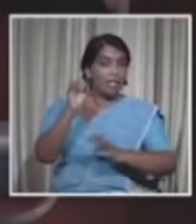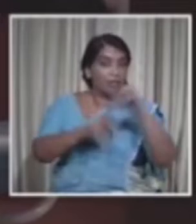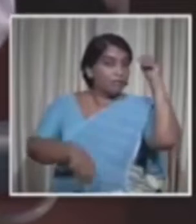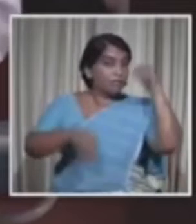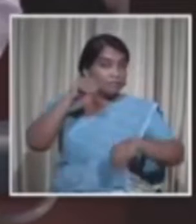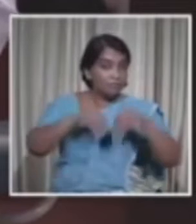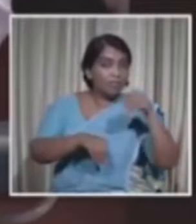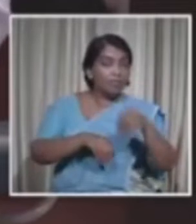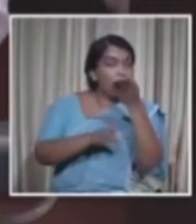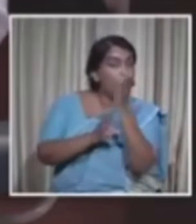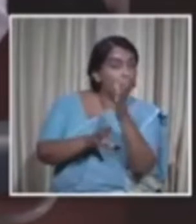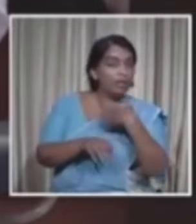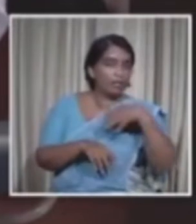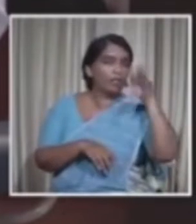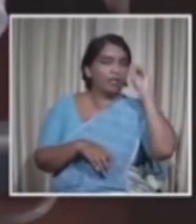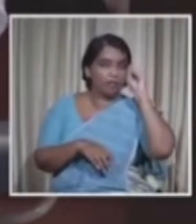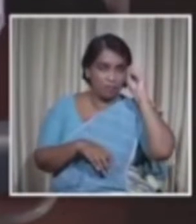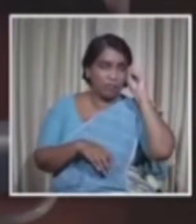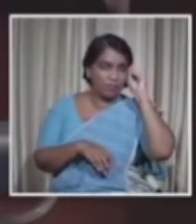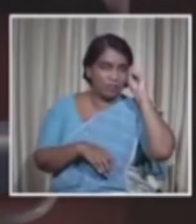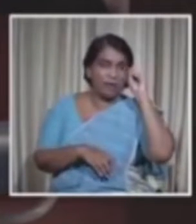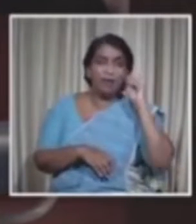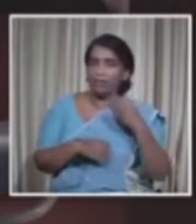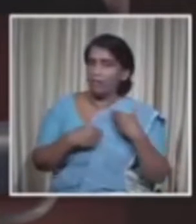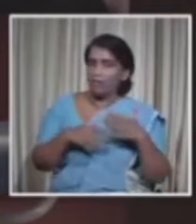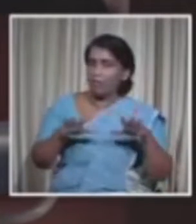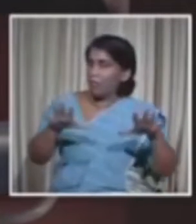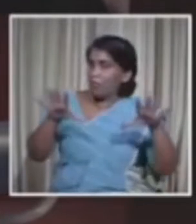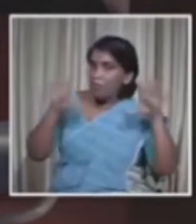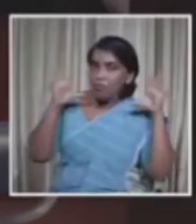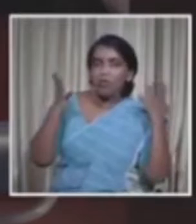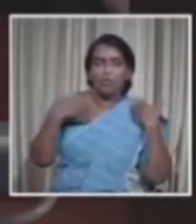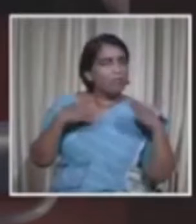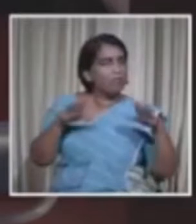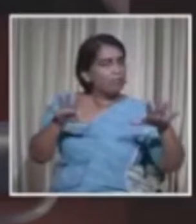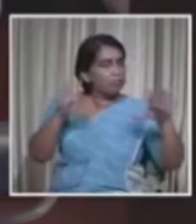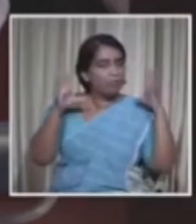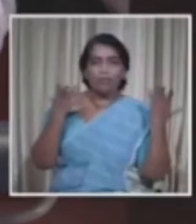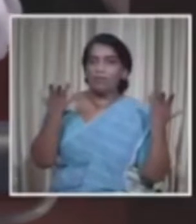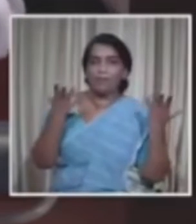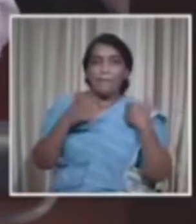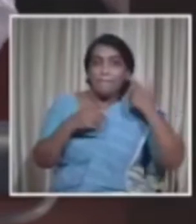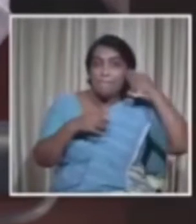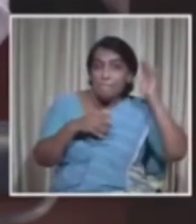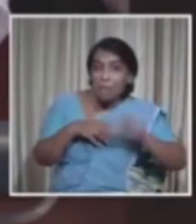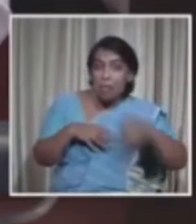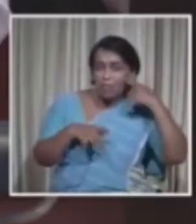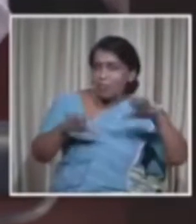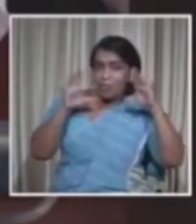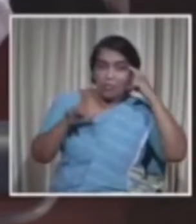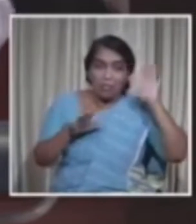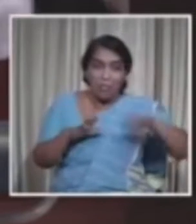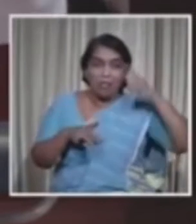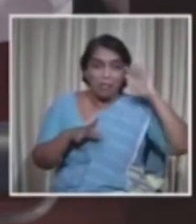பதவி விலக வேண்டும் என்று எதிர்கட்சித் தலைவர் சஜித் பிரேமதாசா இன்று நாடாளுமன்றத்தில் வலியுறுத்தினார். இது தொடர்பில்